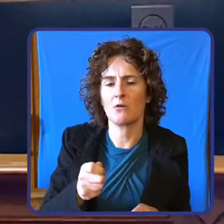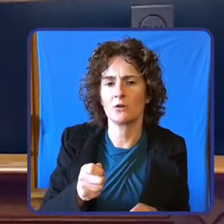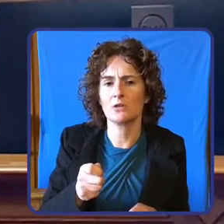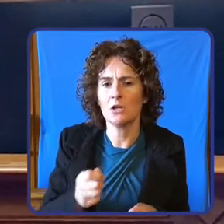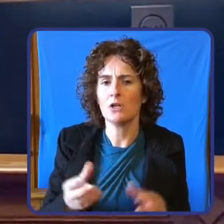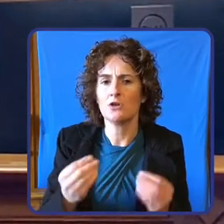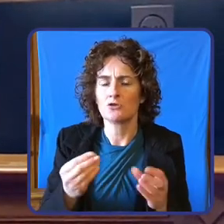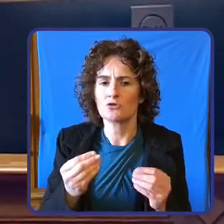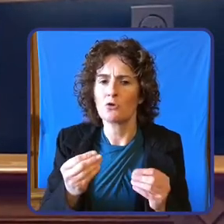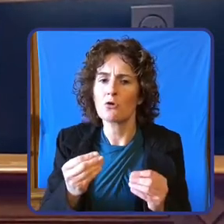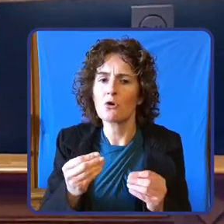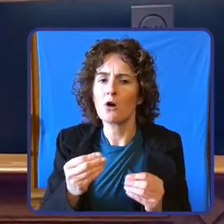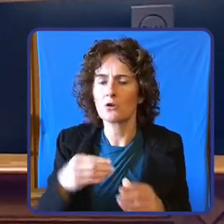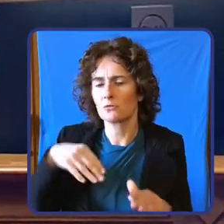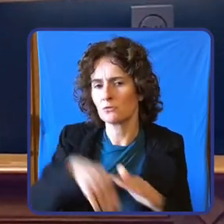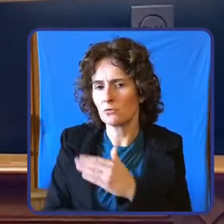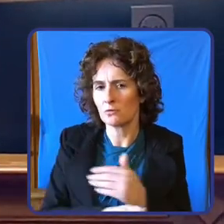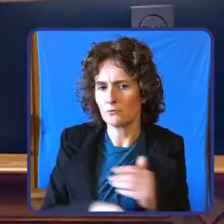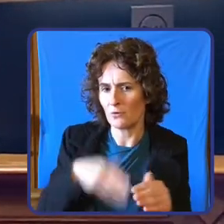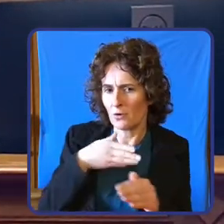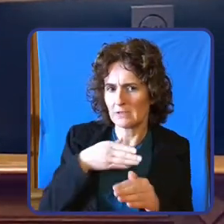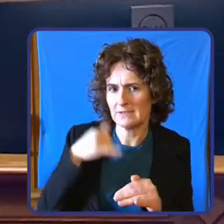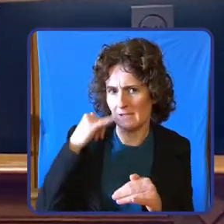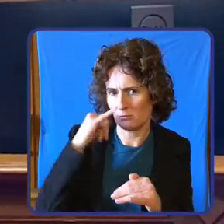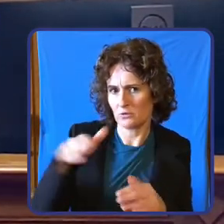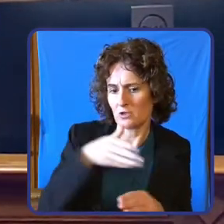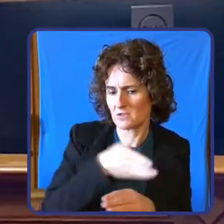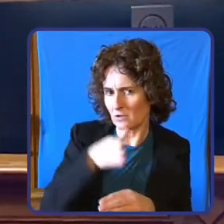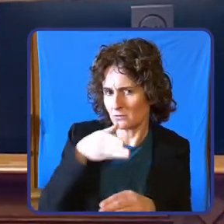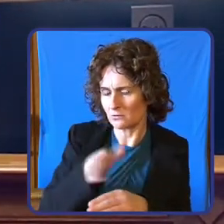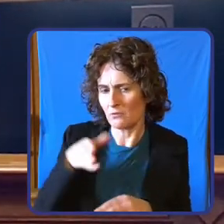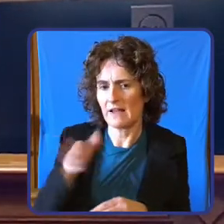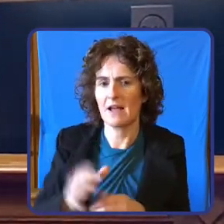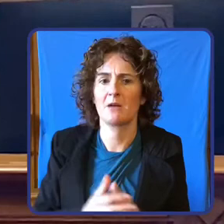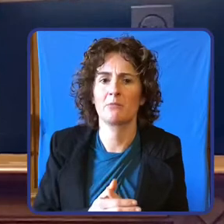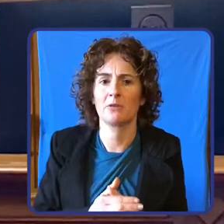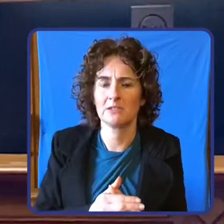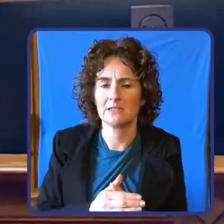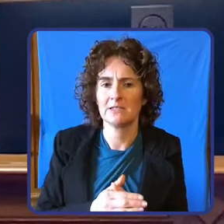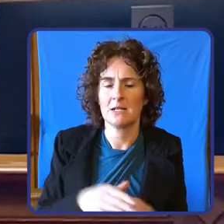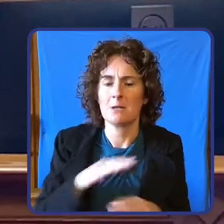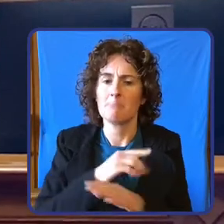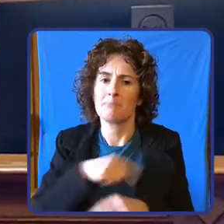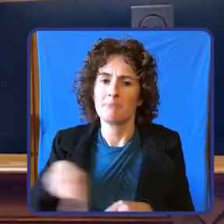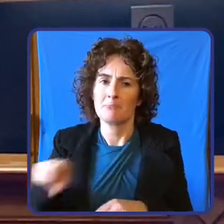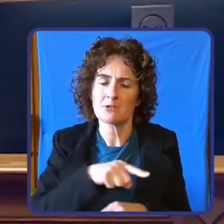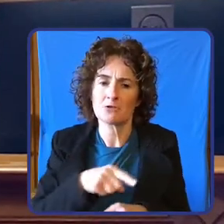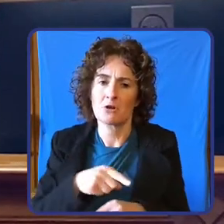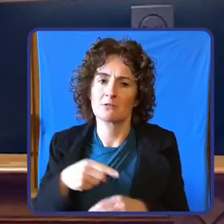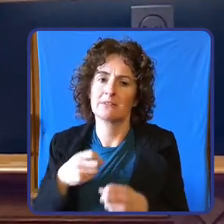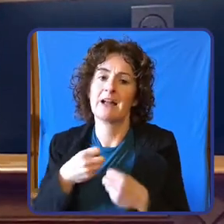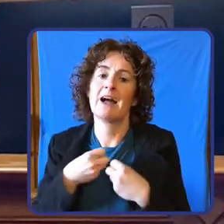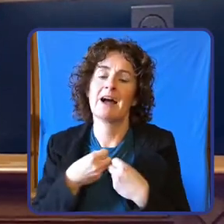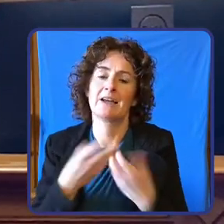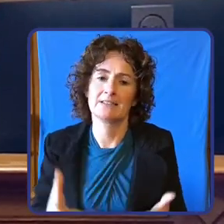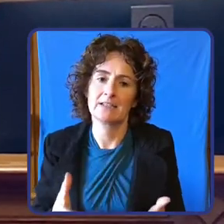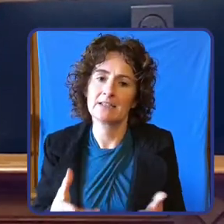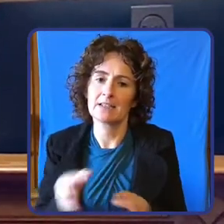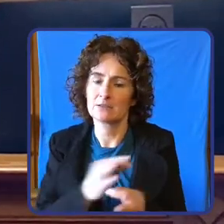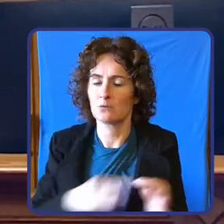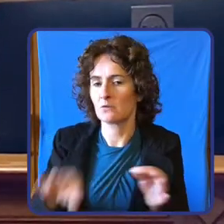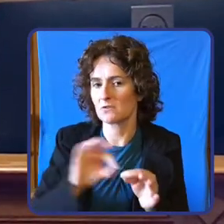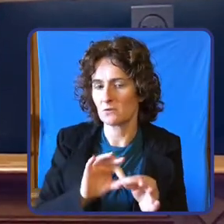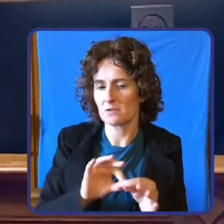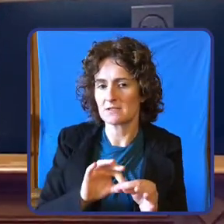nem 800 ezer menekültet segített a kormány, azokat átengedte természetesen, hanem mindössze talán 12 ezer, akik Magyarországon